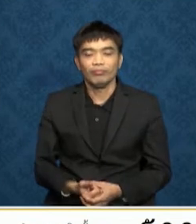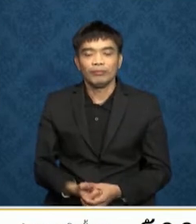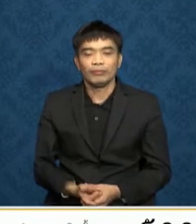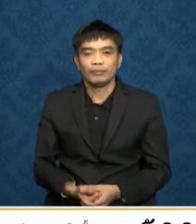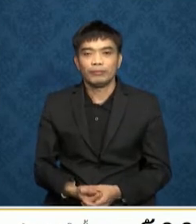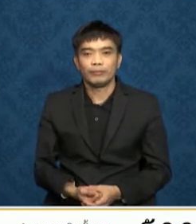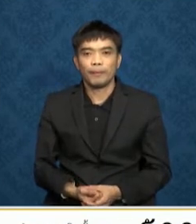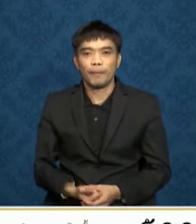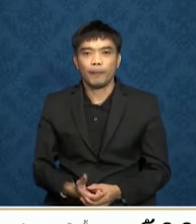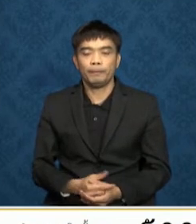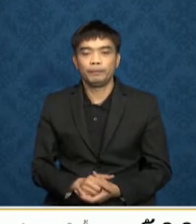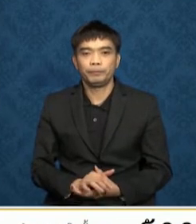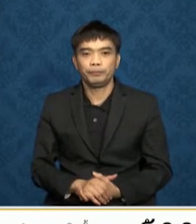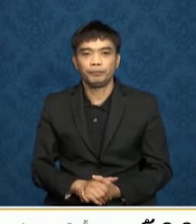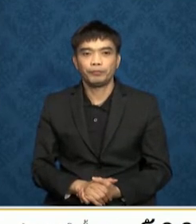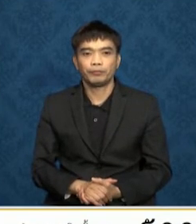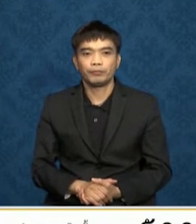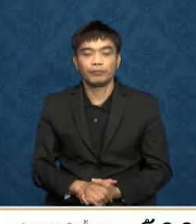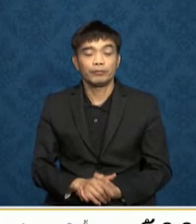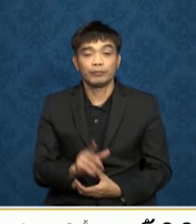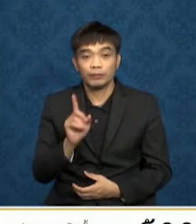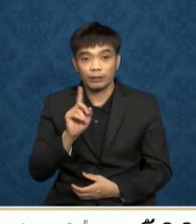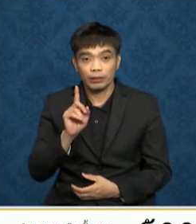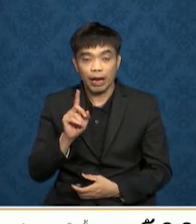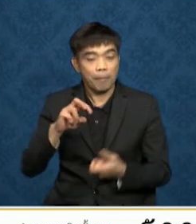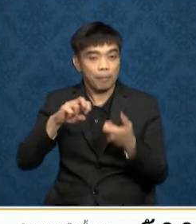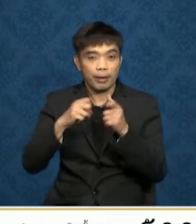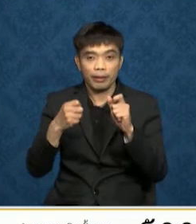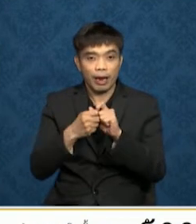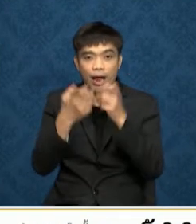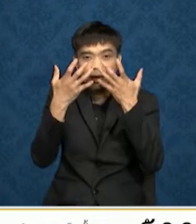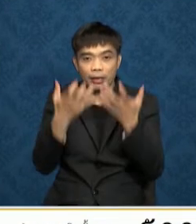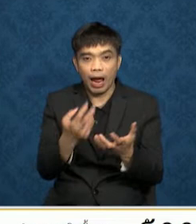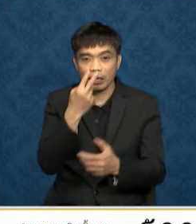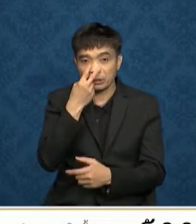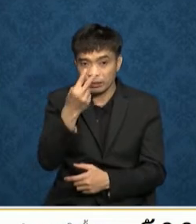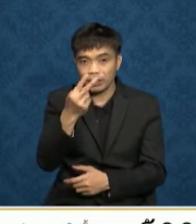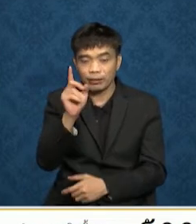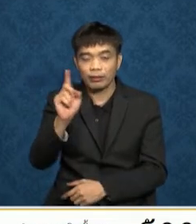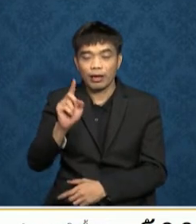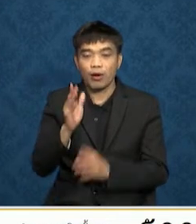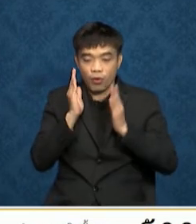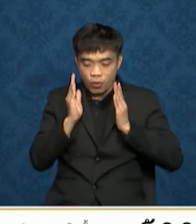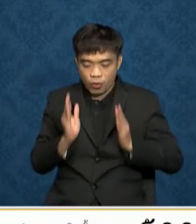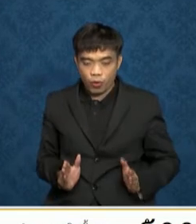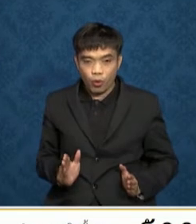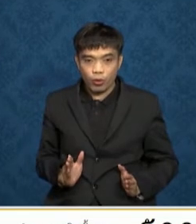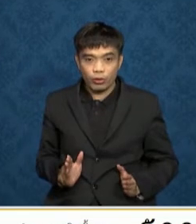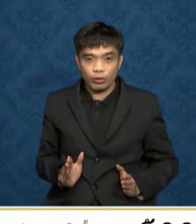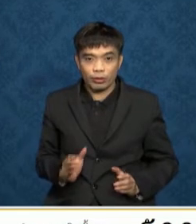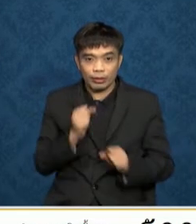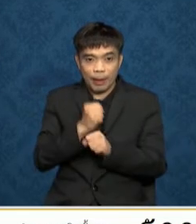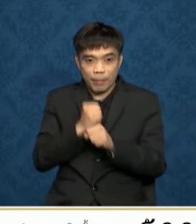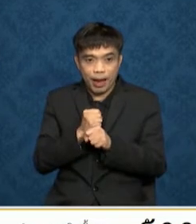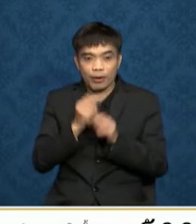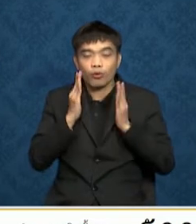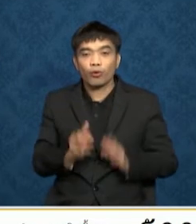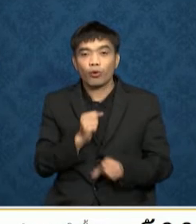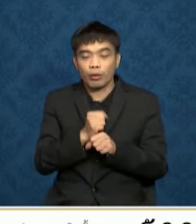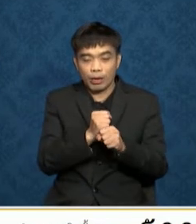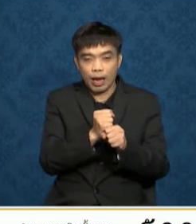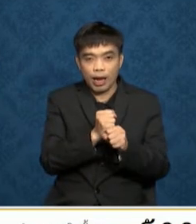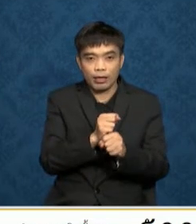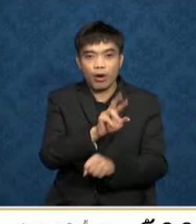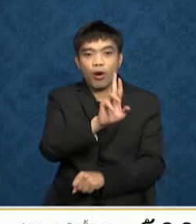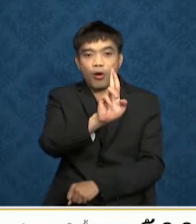ครับที่หนักไปกว่านั้นนะท่านทานครับอัตรากำลังขนาดรพสตขอให้อัตรา